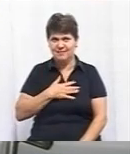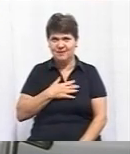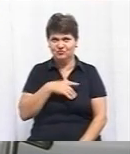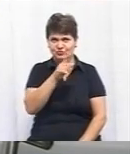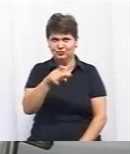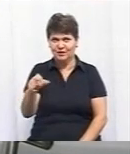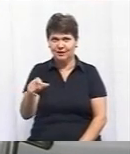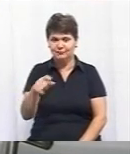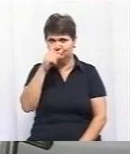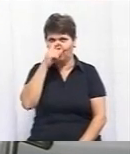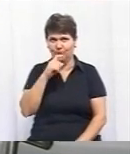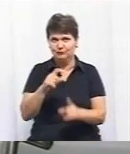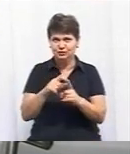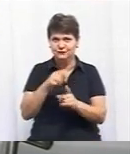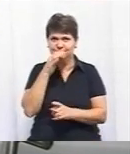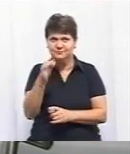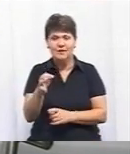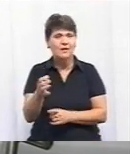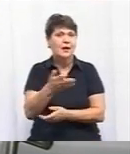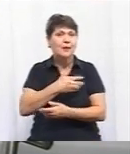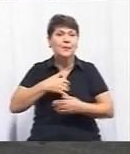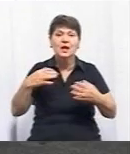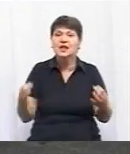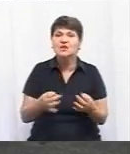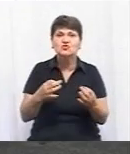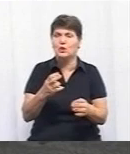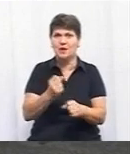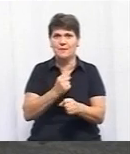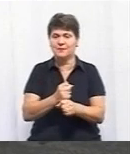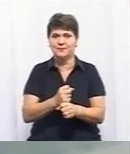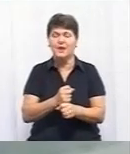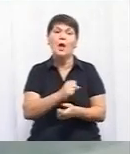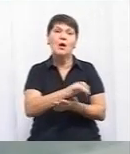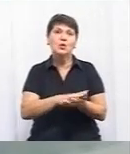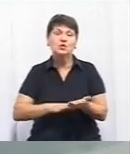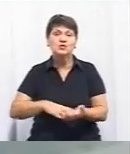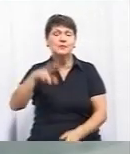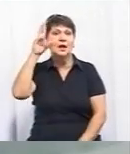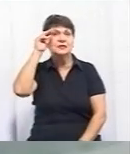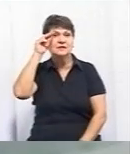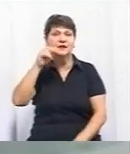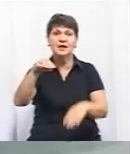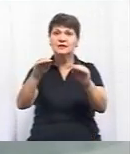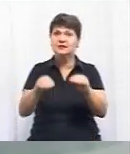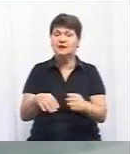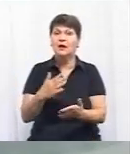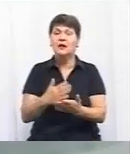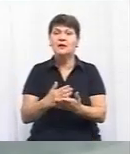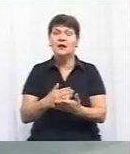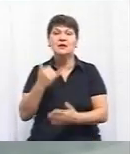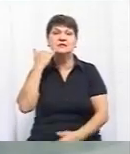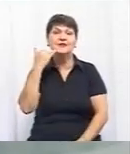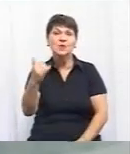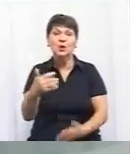але ми взагалі майже практично нічого не переробляємо. Тобто, продовжимо, так, цифри і статистику. У нас є дзвінок від глядача. Доброго вечора.